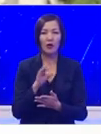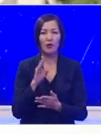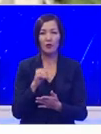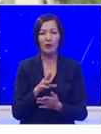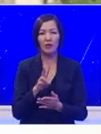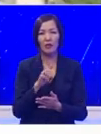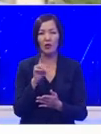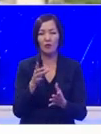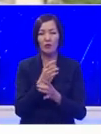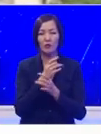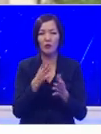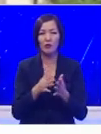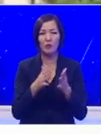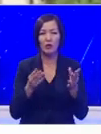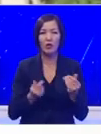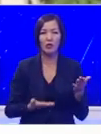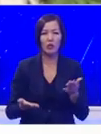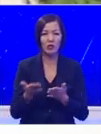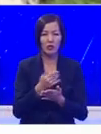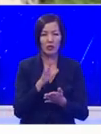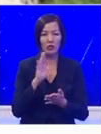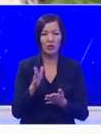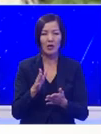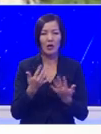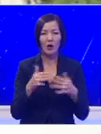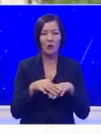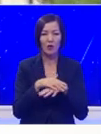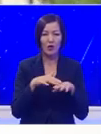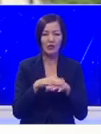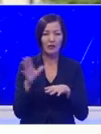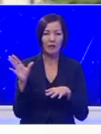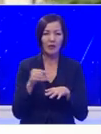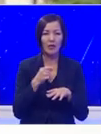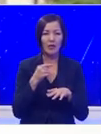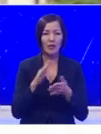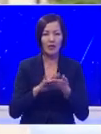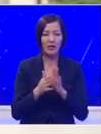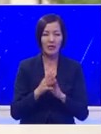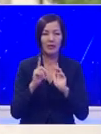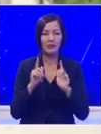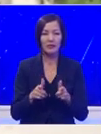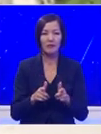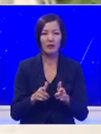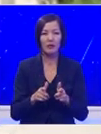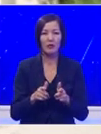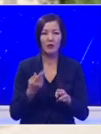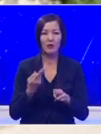мерекесінде қомақты қаржы жиналады ауыл азаматтарының қолдауымен. Бәрі бір ауыздан келісіп, ауызбіршіліктің арқасында